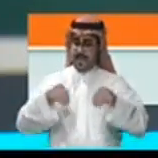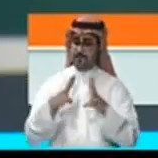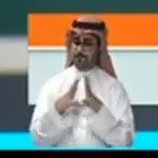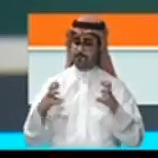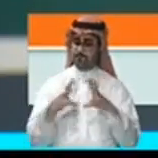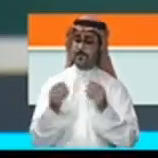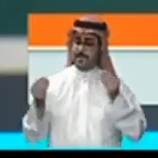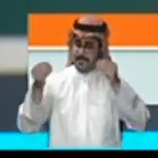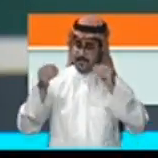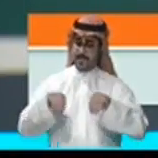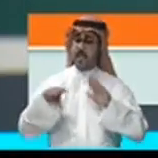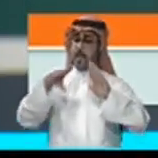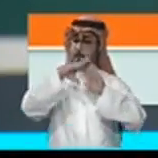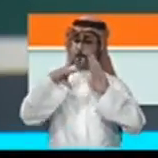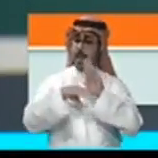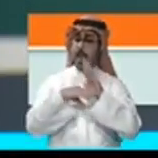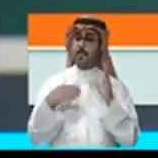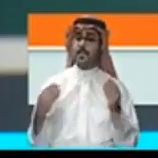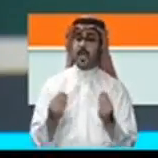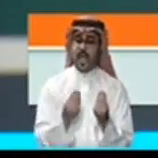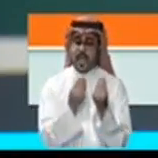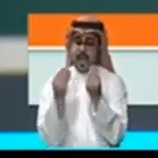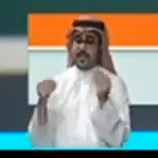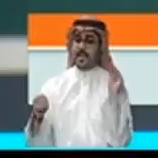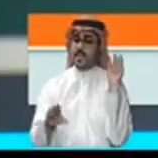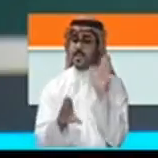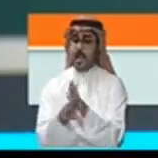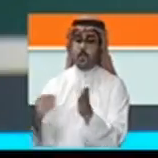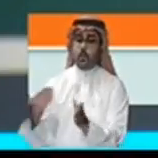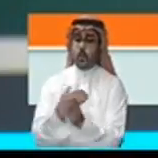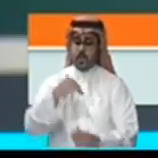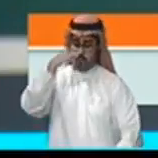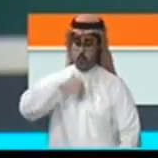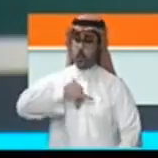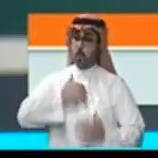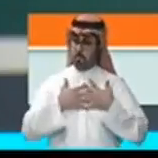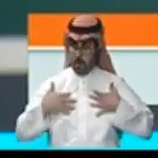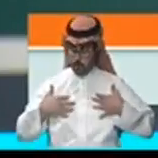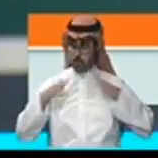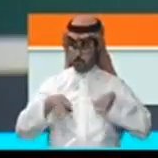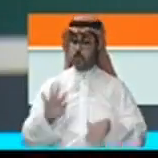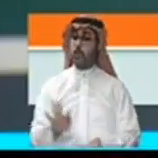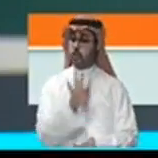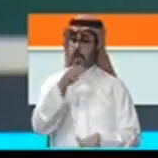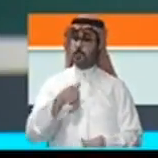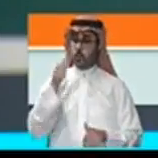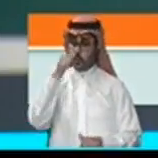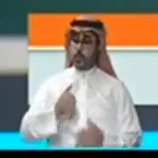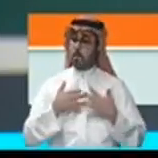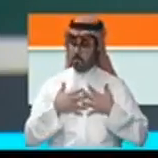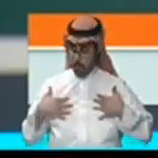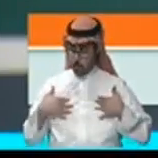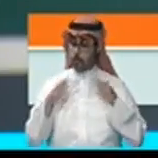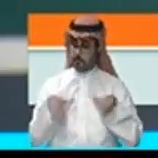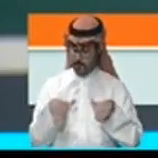تركه هذا البرنامج في نفوس إخواننا المسلمين من شتى بقاع الأرض والذين سبق أن